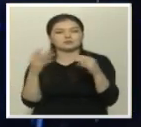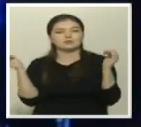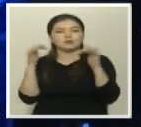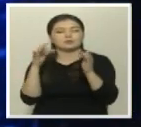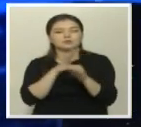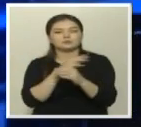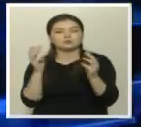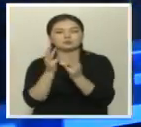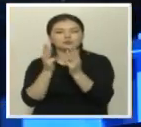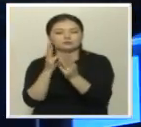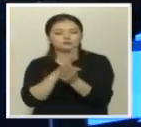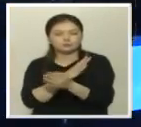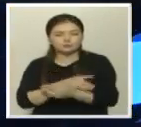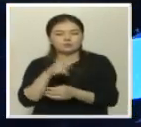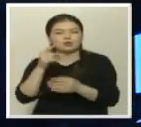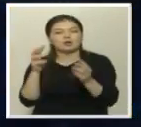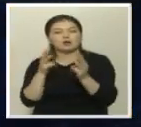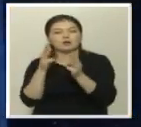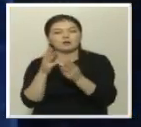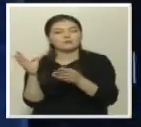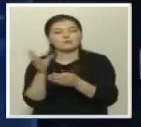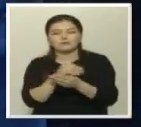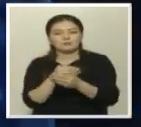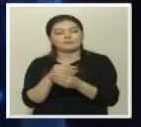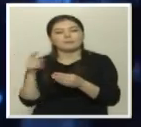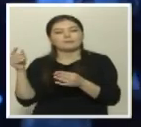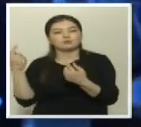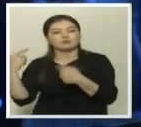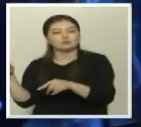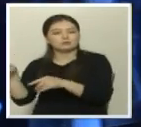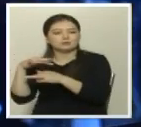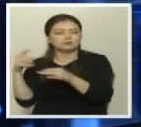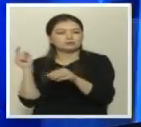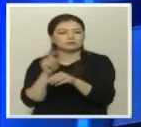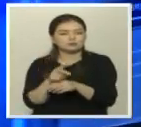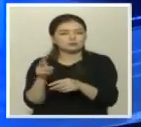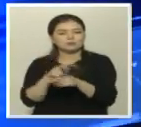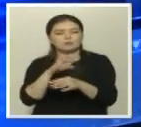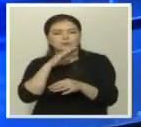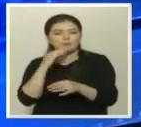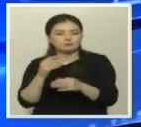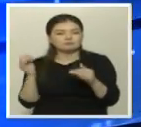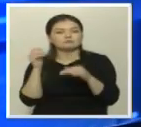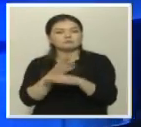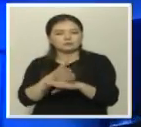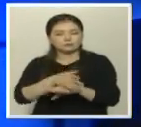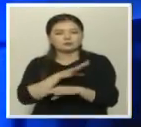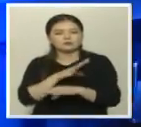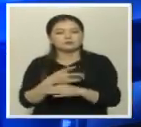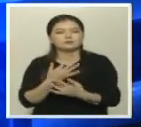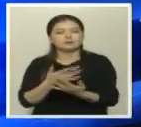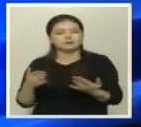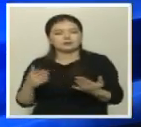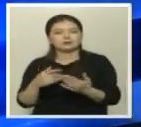организовано на международном уровне приехали гости из ближнего зарубежья приняли участие в празднике подробнее церемонии в историческом комплексе